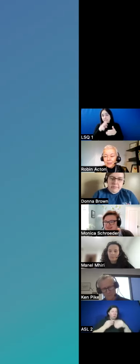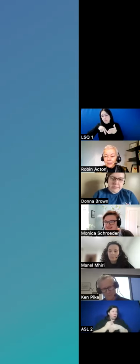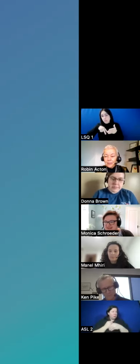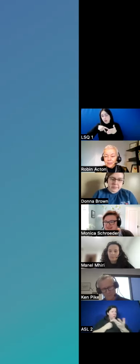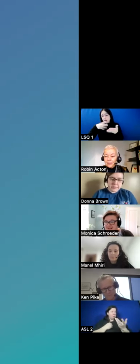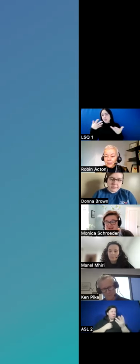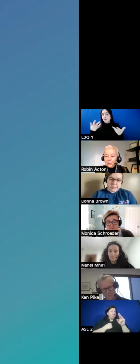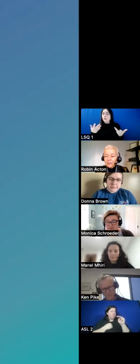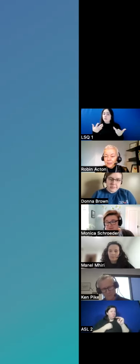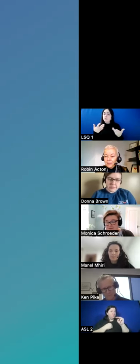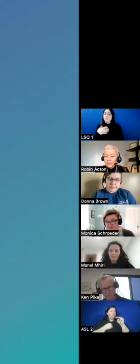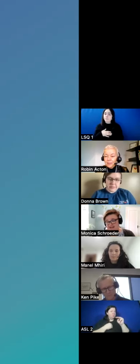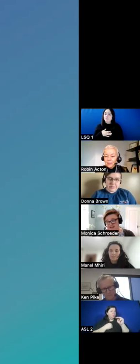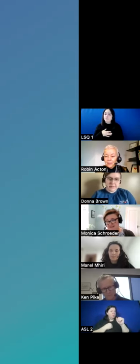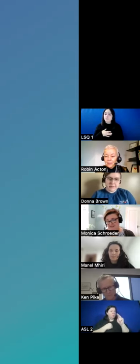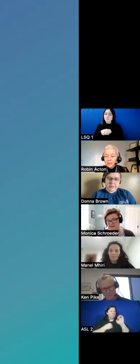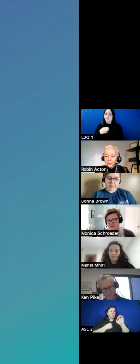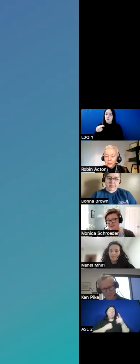Monica, est-ce qu'il y a quelque chose à ajouter?